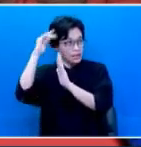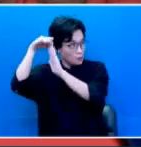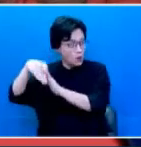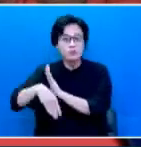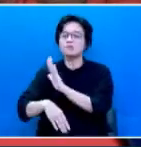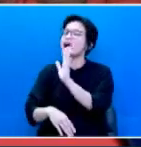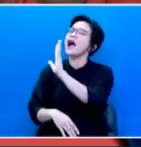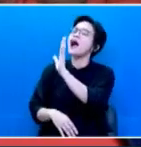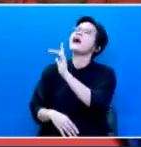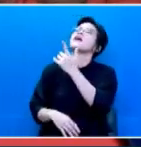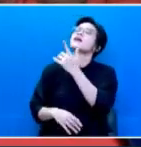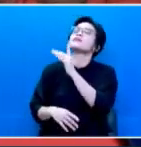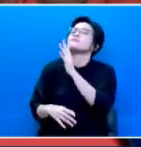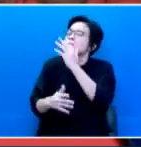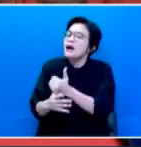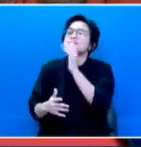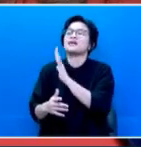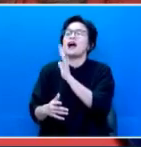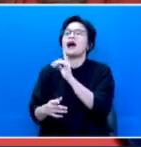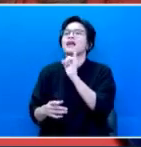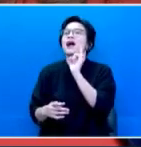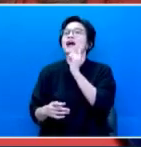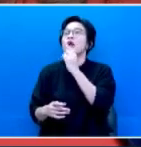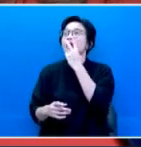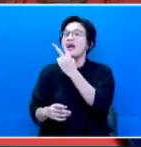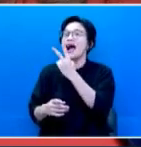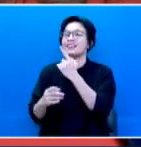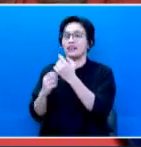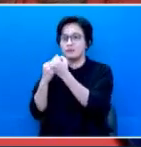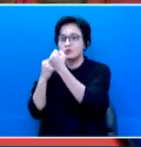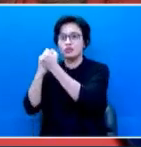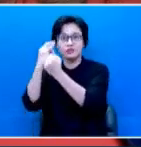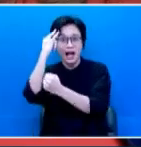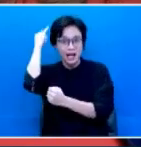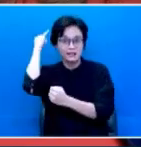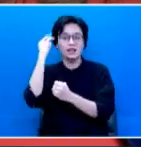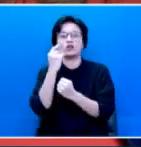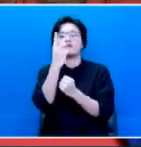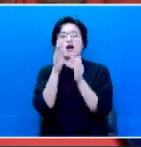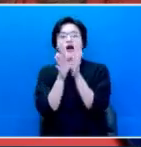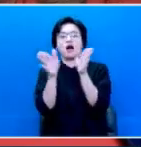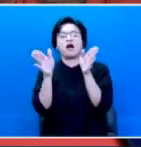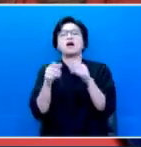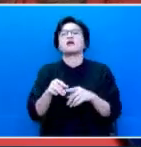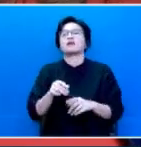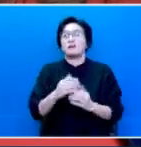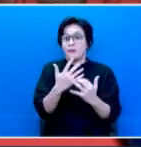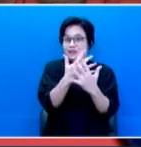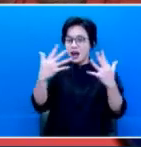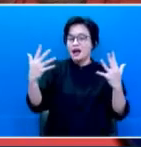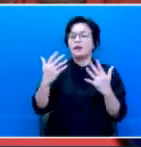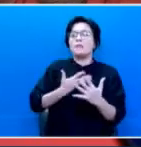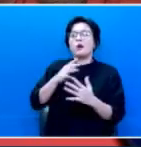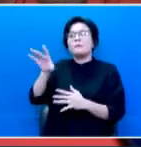itu sekarang ini kalau kita lihat kan yang paling banyak itu ada dua jenis ya pertama adalah pemilih PDIP